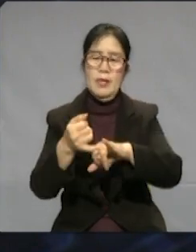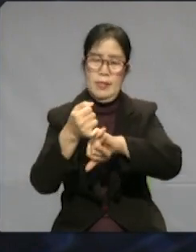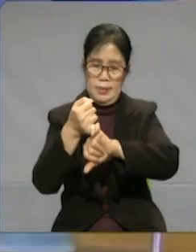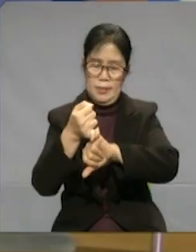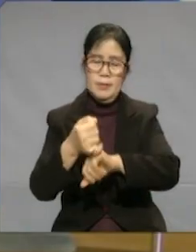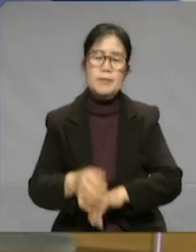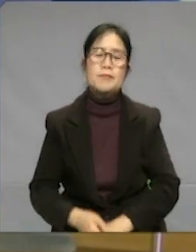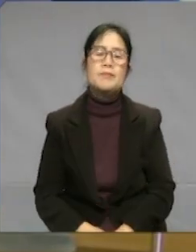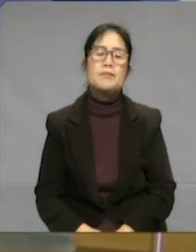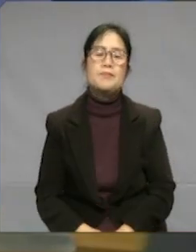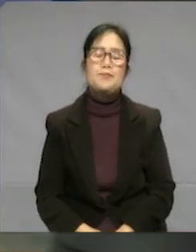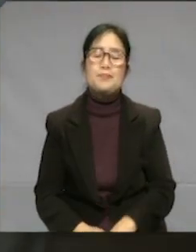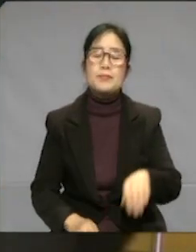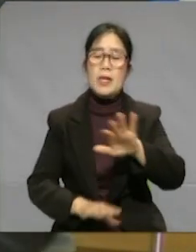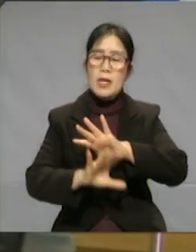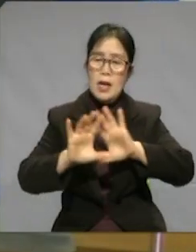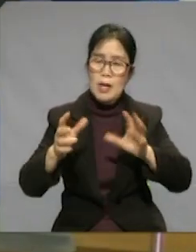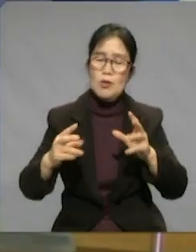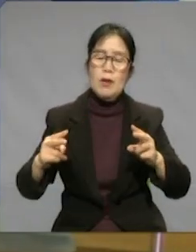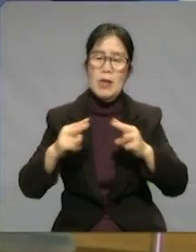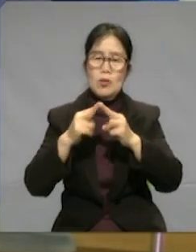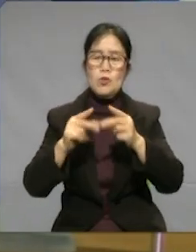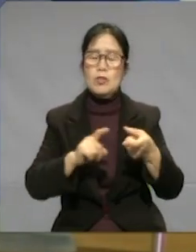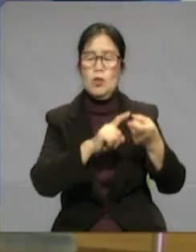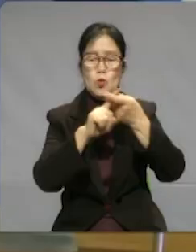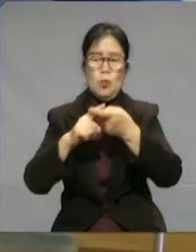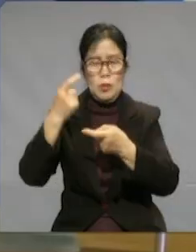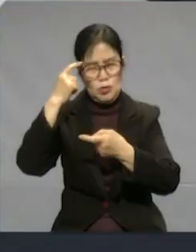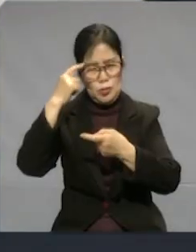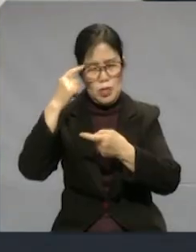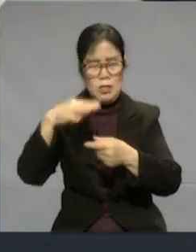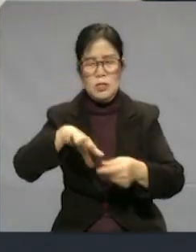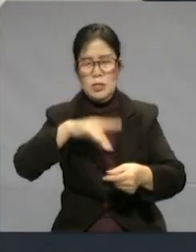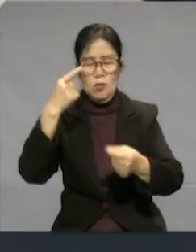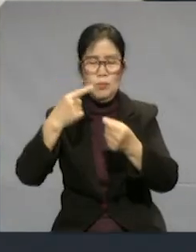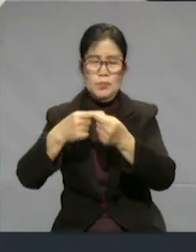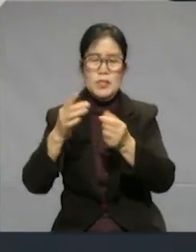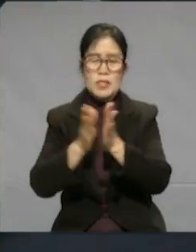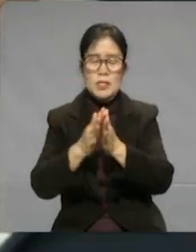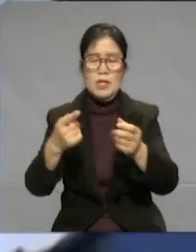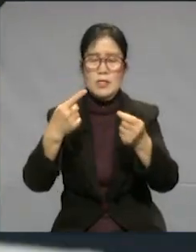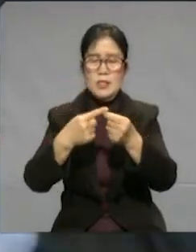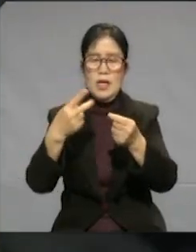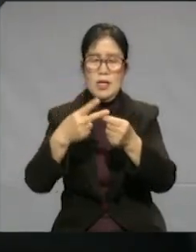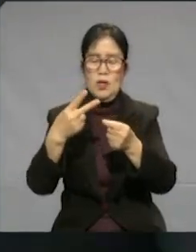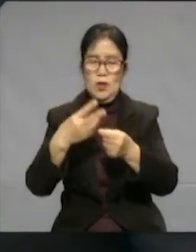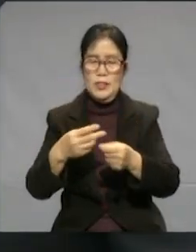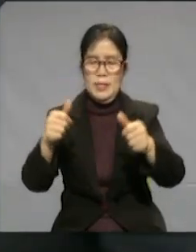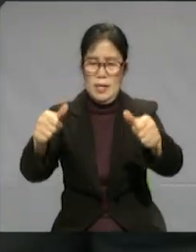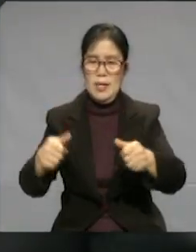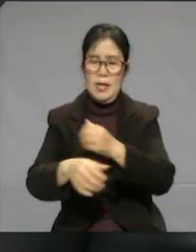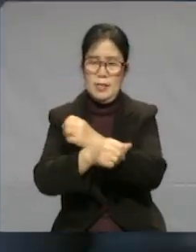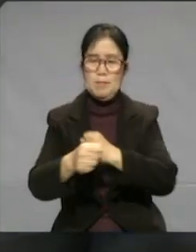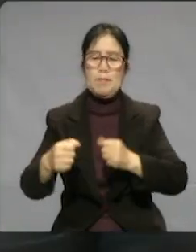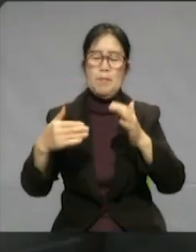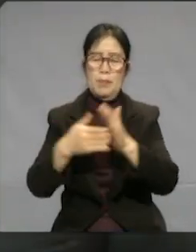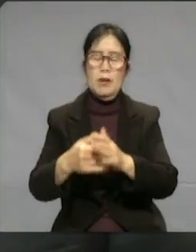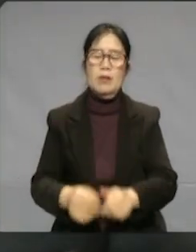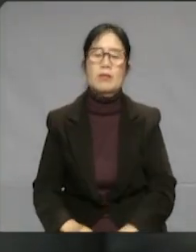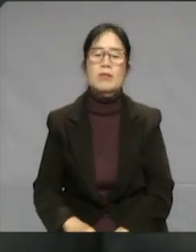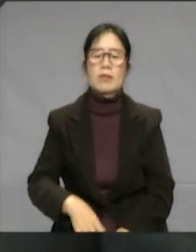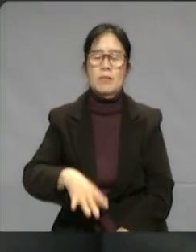것입니다. 네덜란드와의 반도체 동맹 구상 첫 단추는 세 건의 양해각서 체결이었습니다.